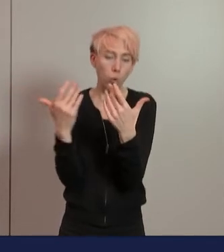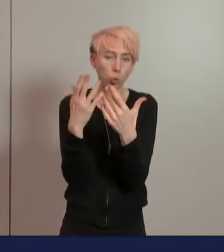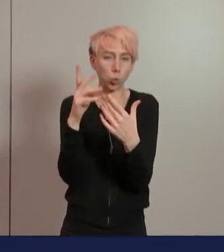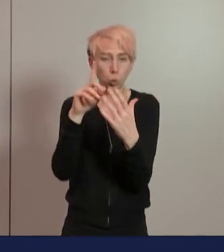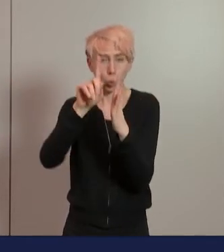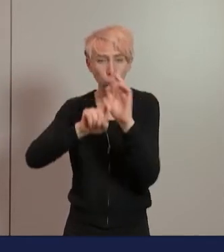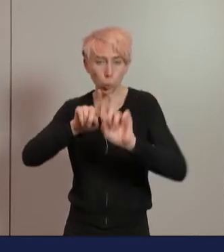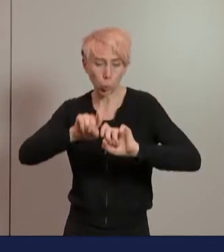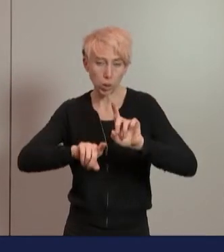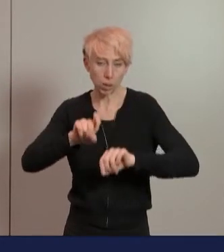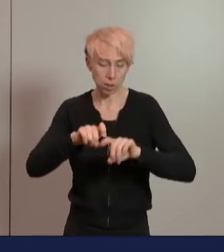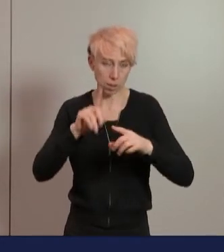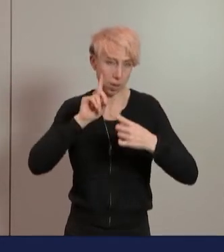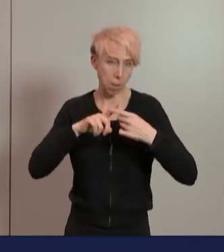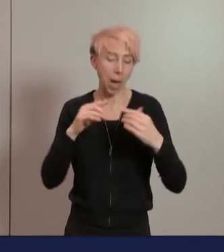Maison du Développement Durable.